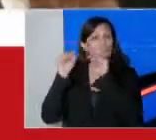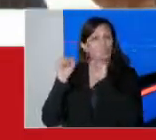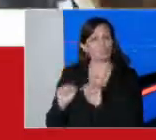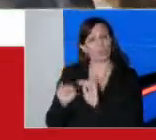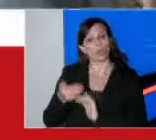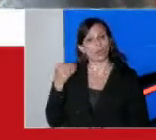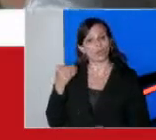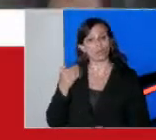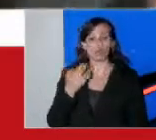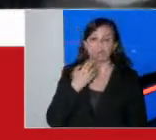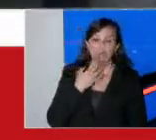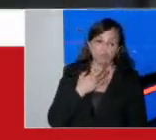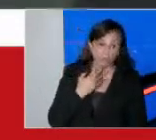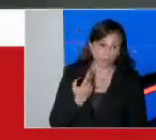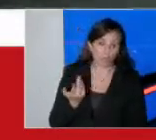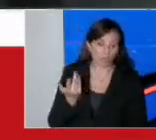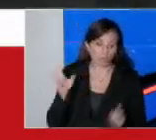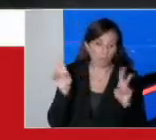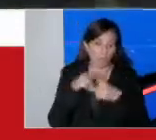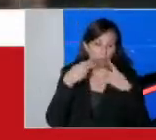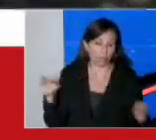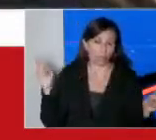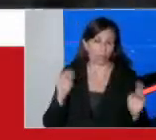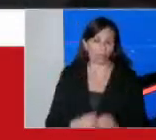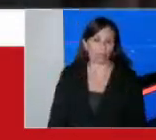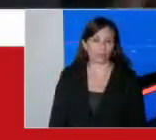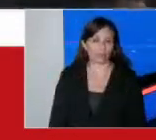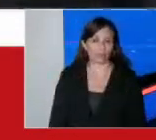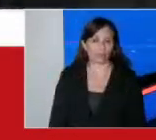שקודמת, הנושא של היהדות לחלוטין לא חשוב.